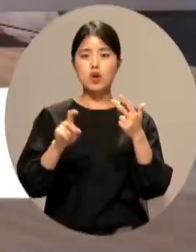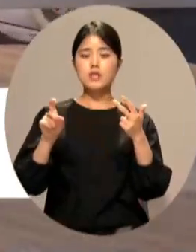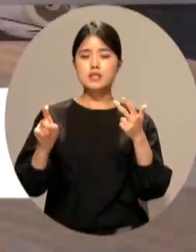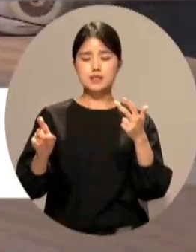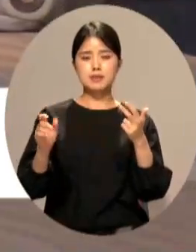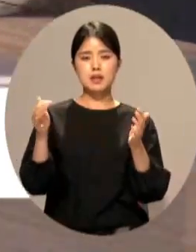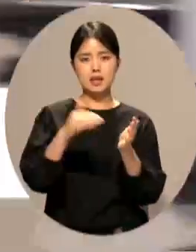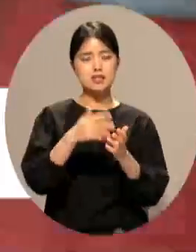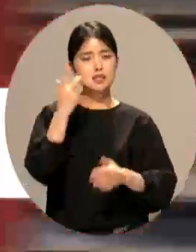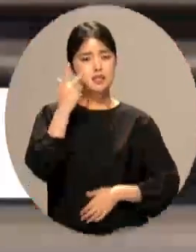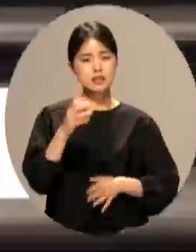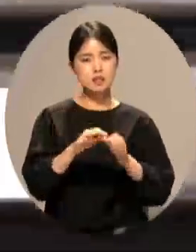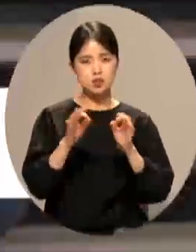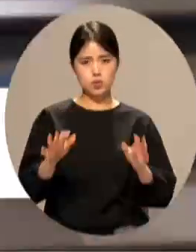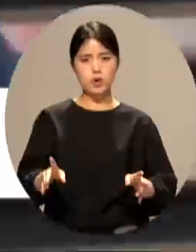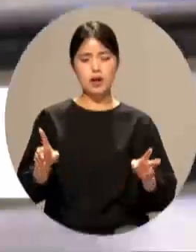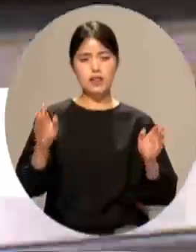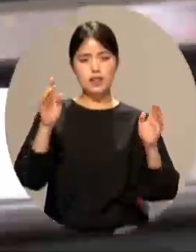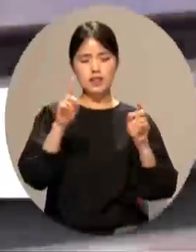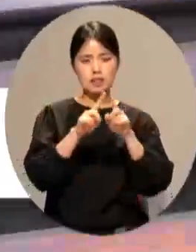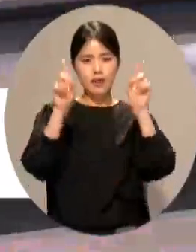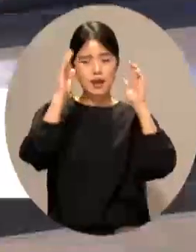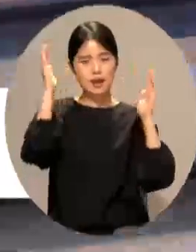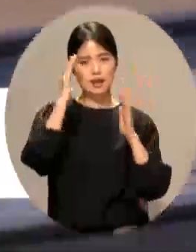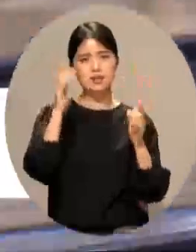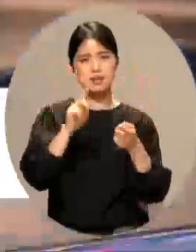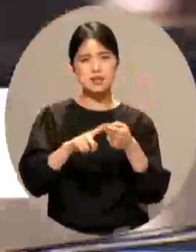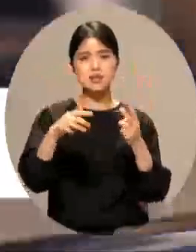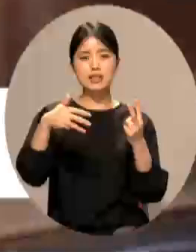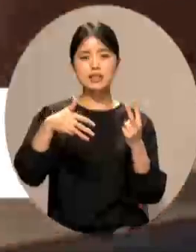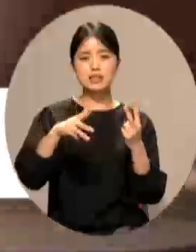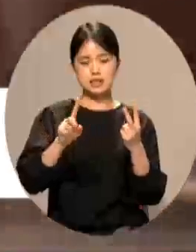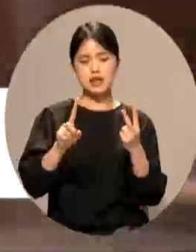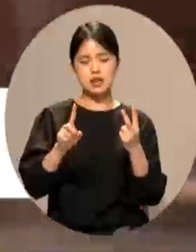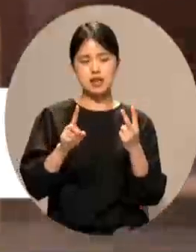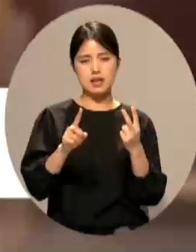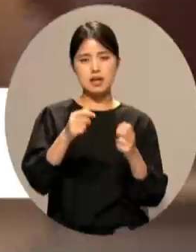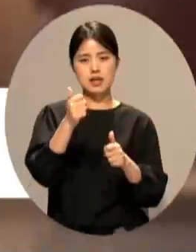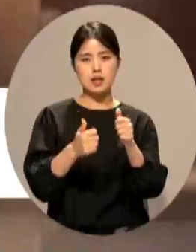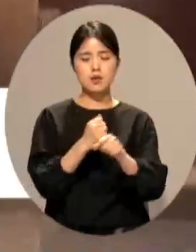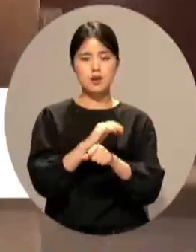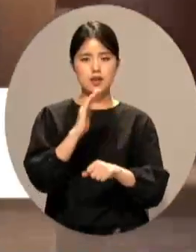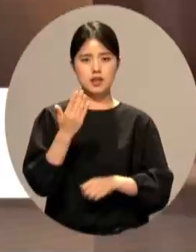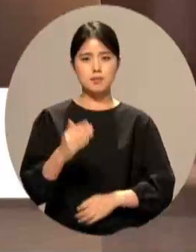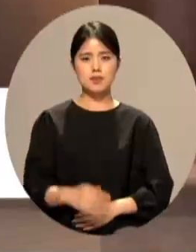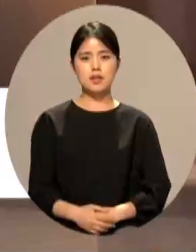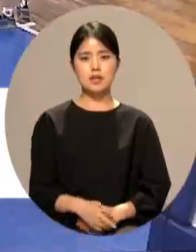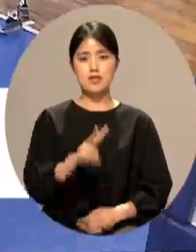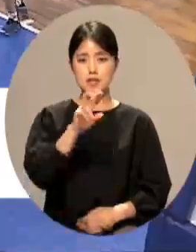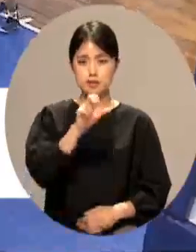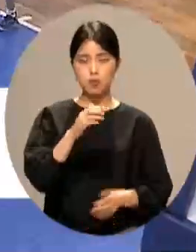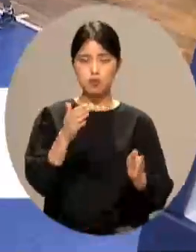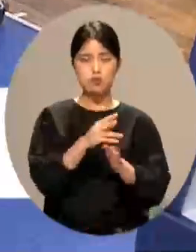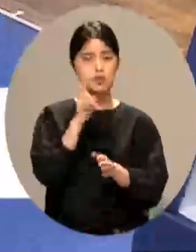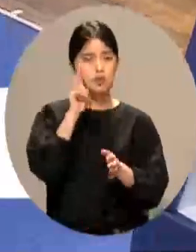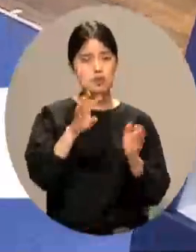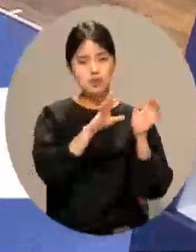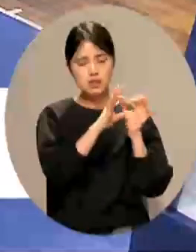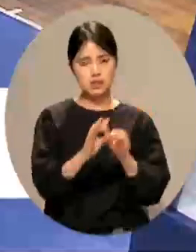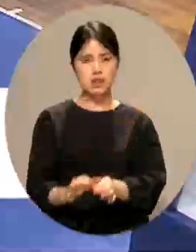동안 남녀 대학부를 대상으로 2차 대회를 개최합니다. 또한 오는 25일부터 이틀 동안